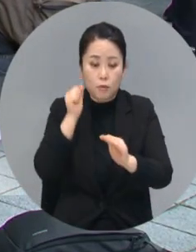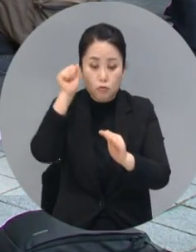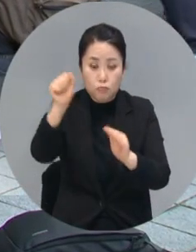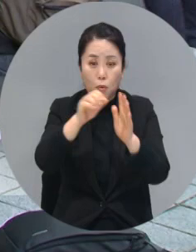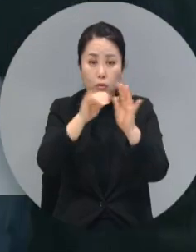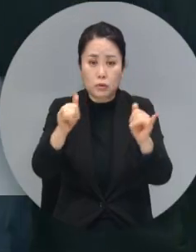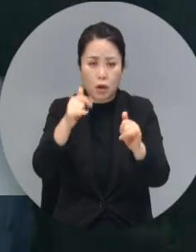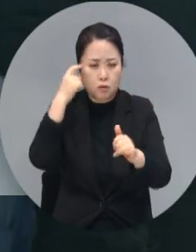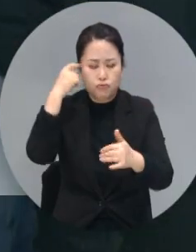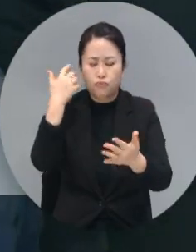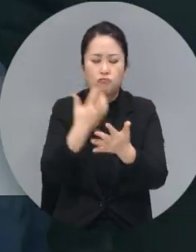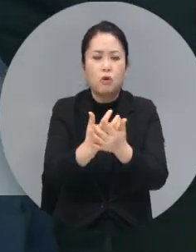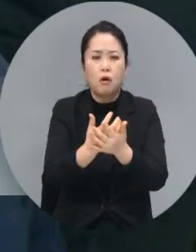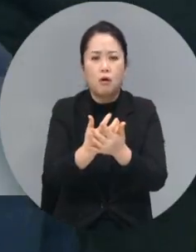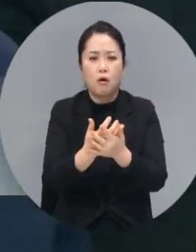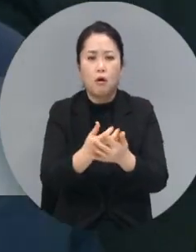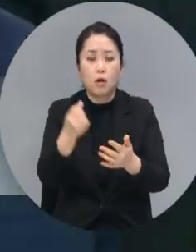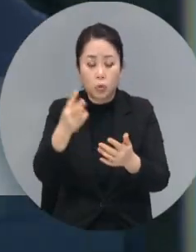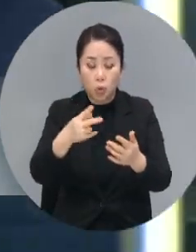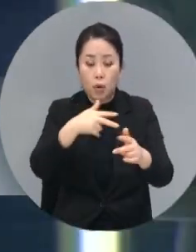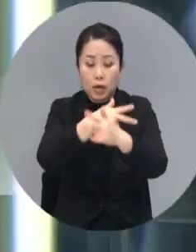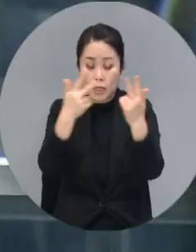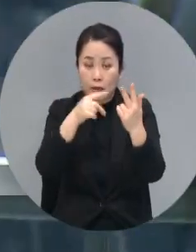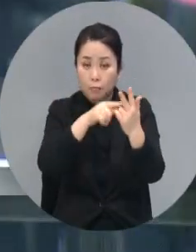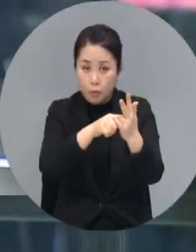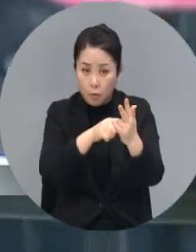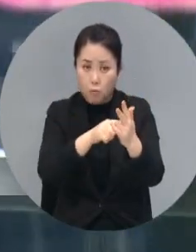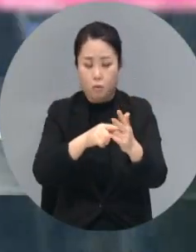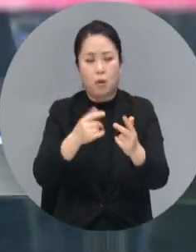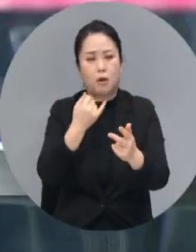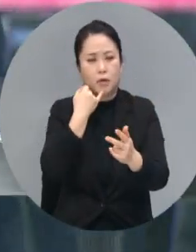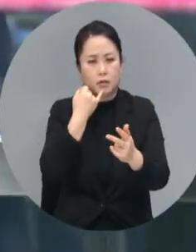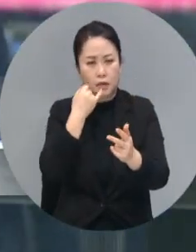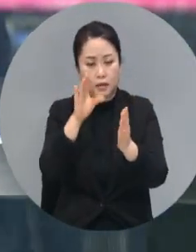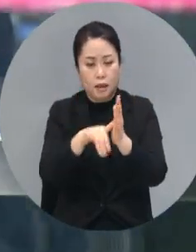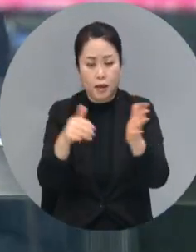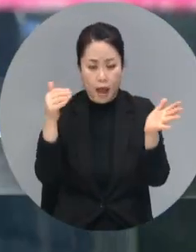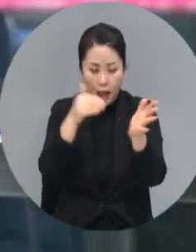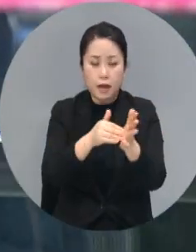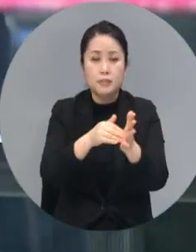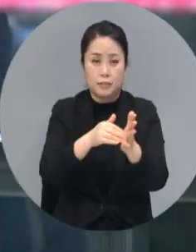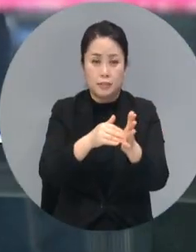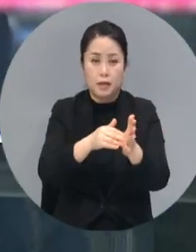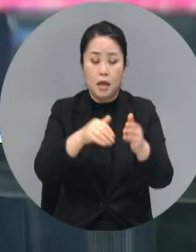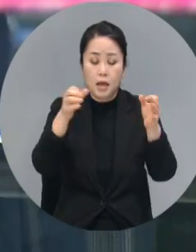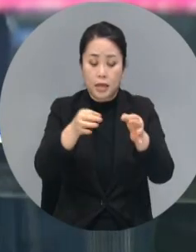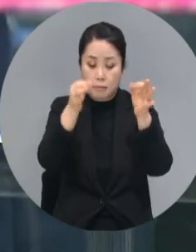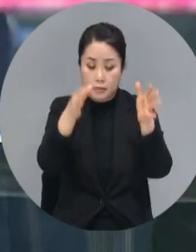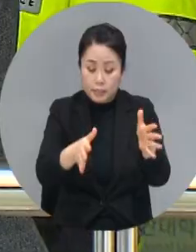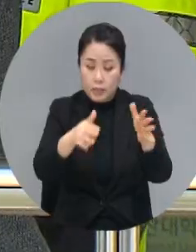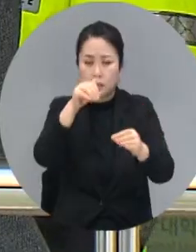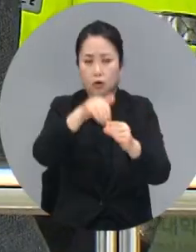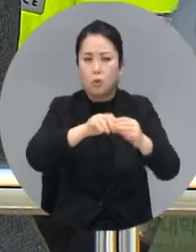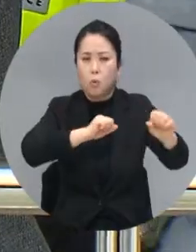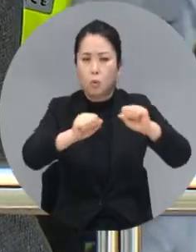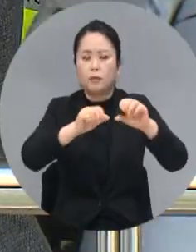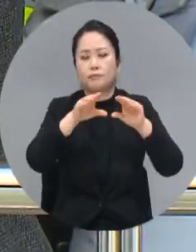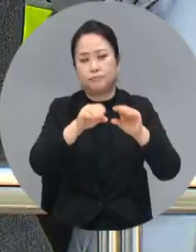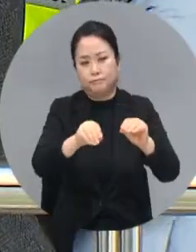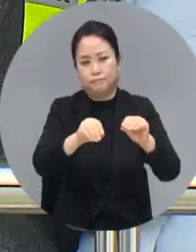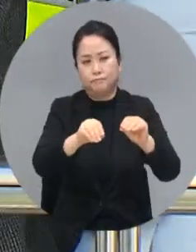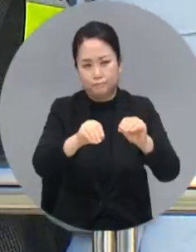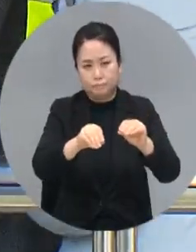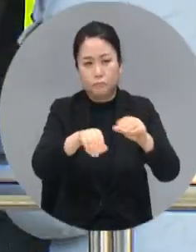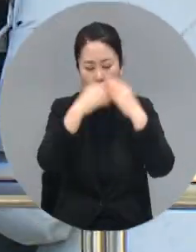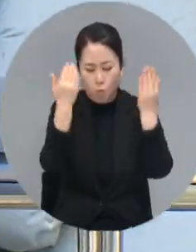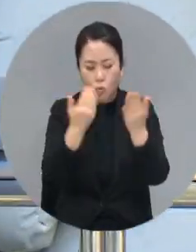충격에 휩싸였고 이 대표의 상태가 호전될 때까지 일시적으로 선거운동을 중단하기로 했습니다. 모든